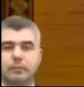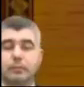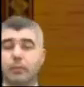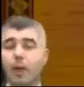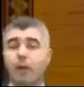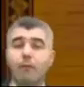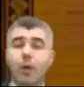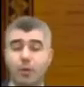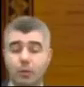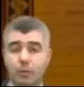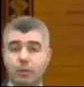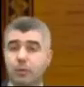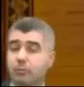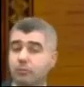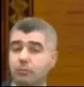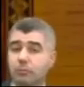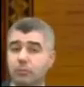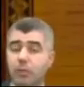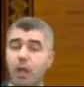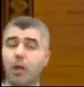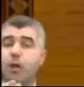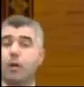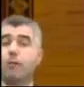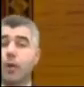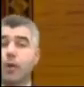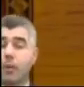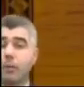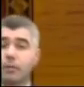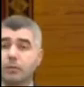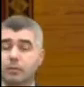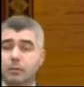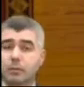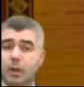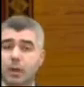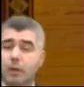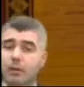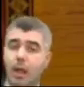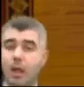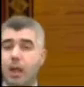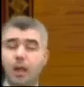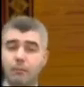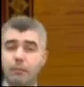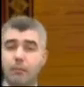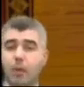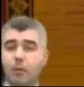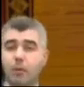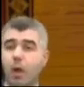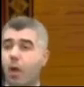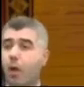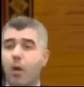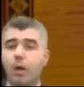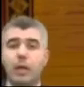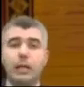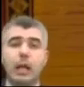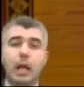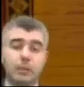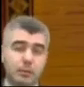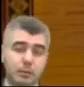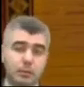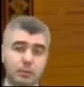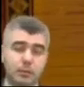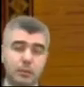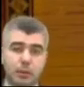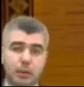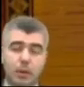وإن فرنسا من فكت تطالب بذلك منذ شهر نوفمبر الشهر الأول الماضي من أجل تحرير الرهائن